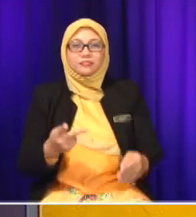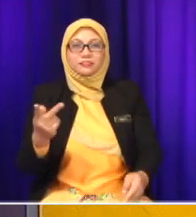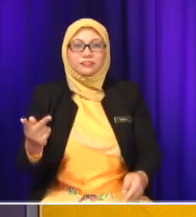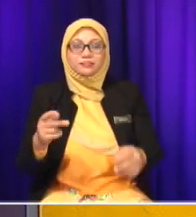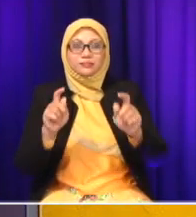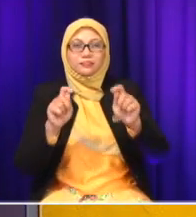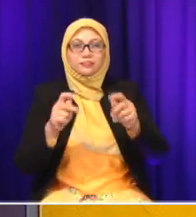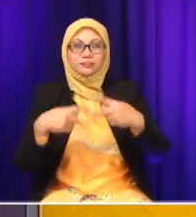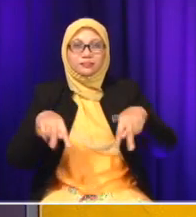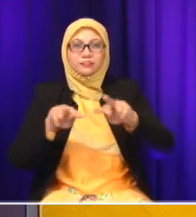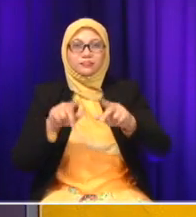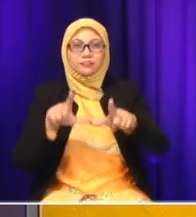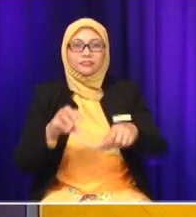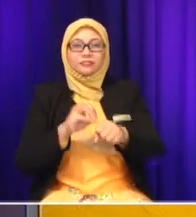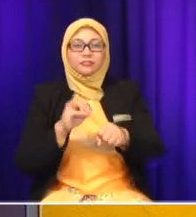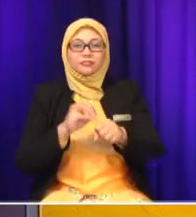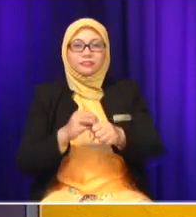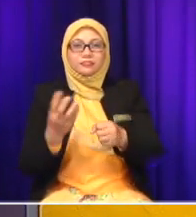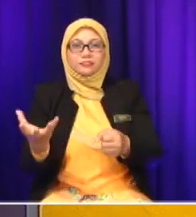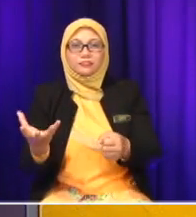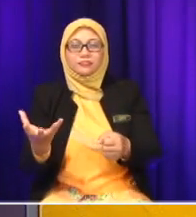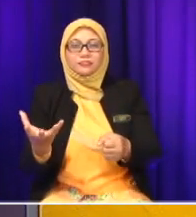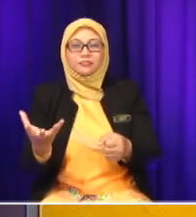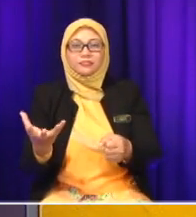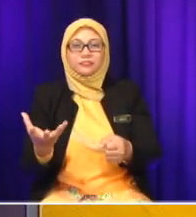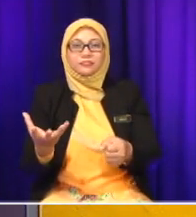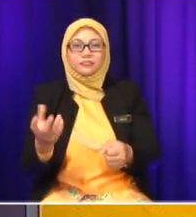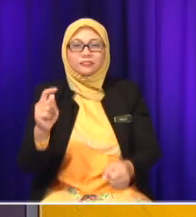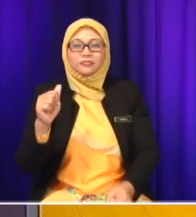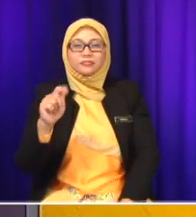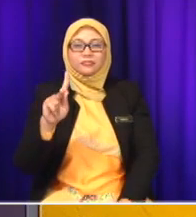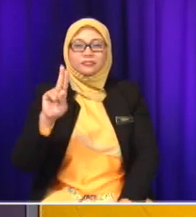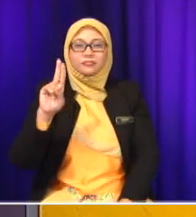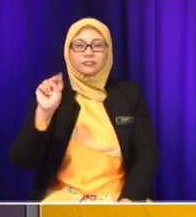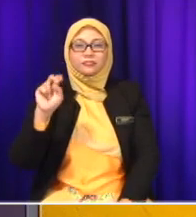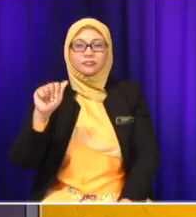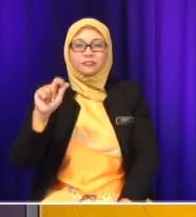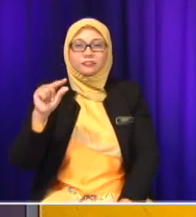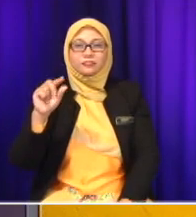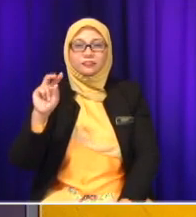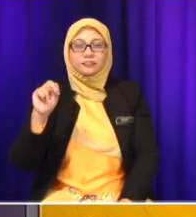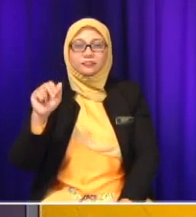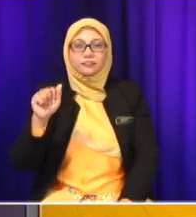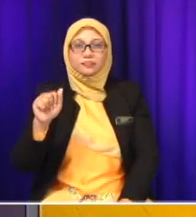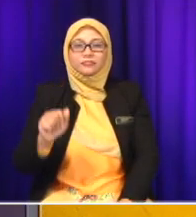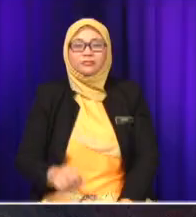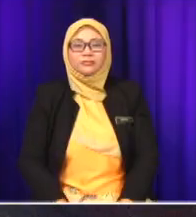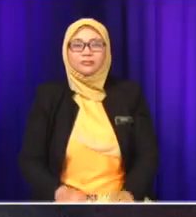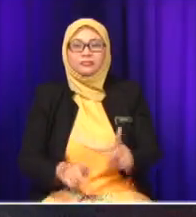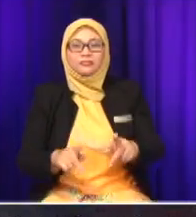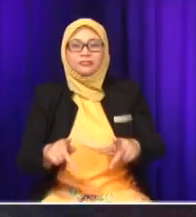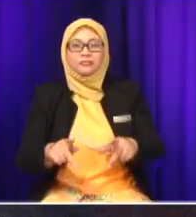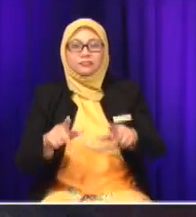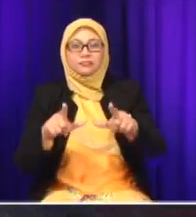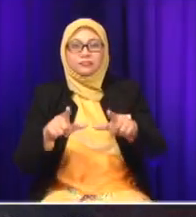bekas takungan okey kerana apa bekas takungan ini dapat menampung komponen-komponen yang kecil kalau kita letak saja bersepah-sepah di